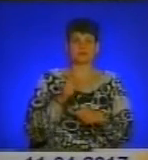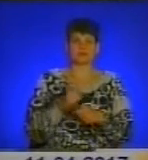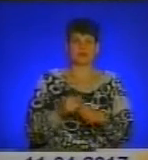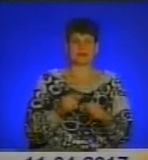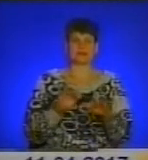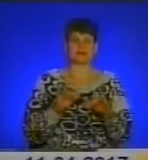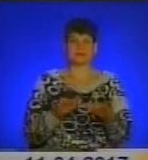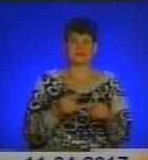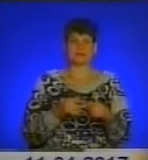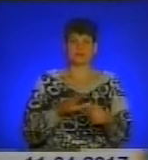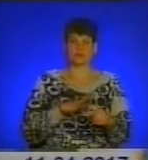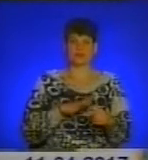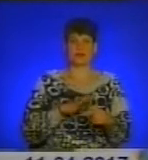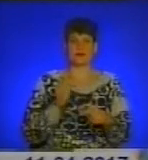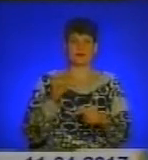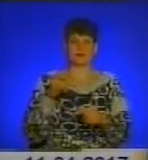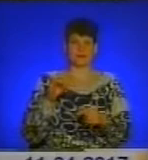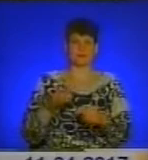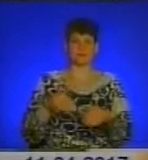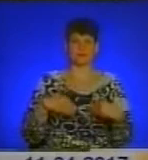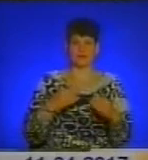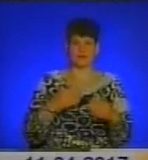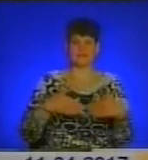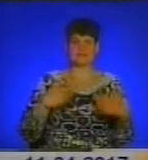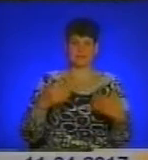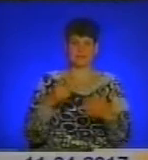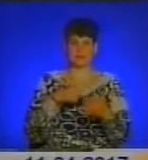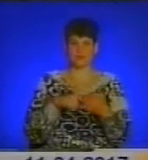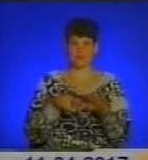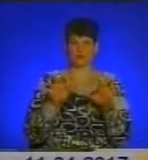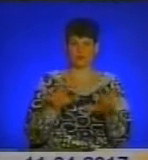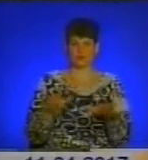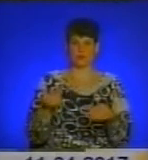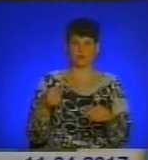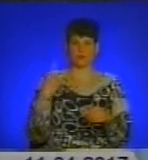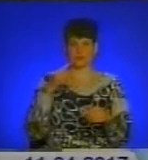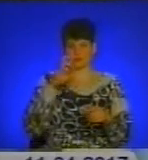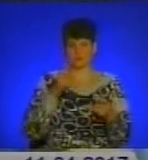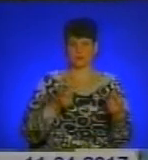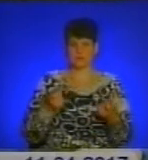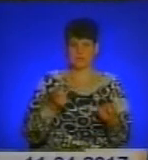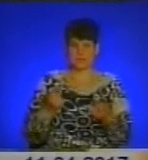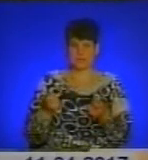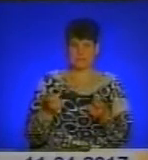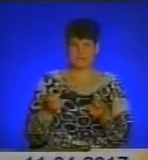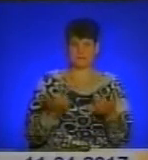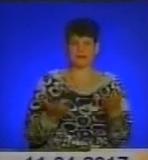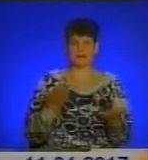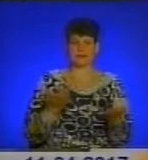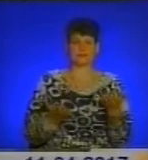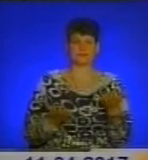передавала акція. Минулого року ми подавали звернення міському голові і голові Тернопільської обласної адміністрації. Але,